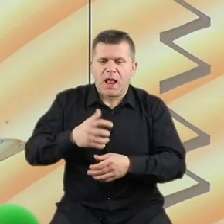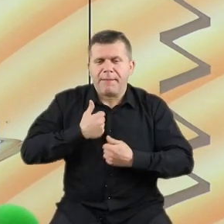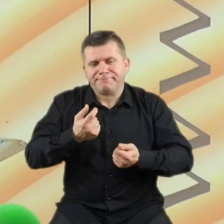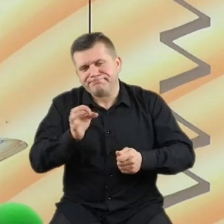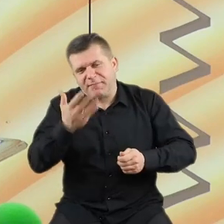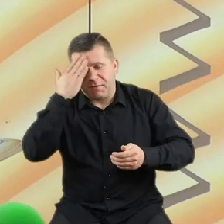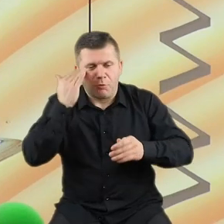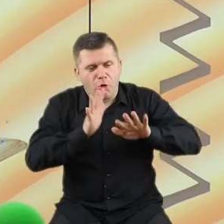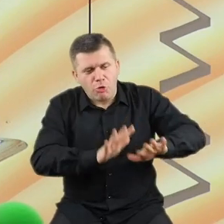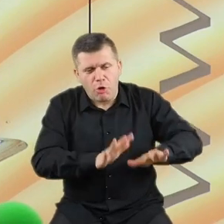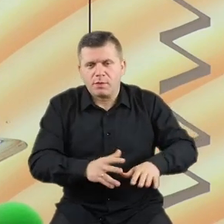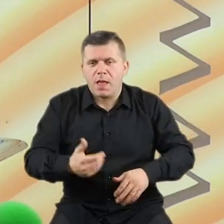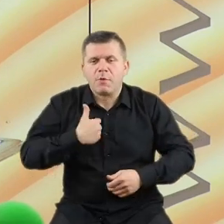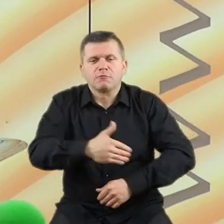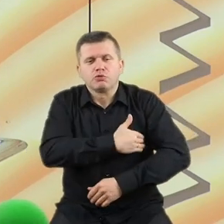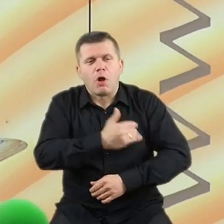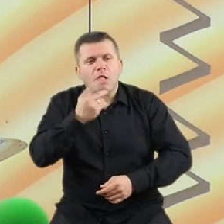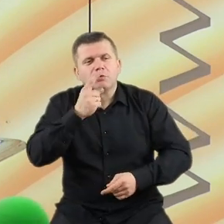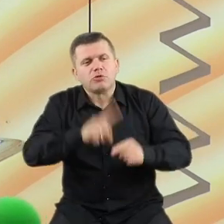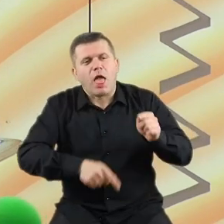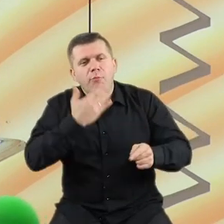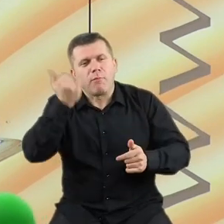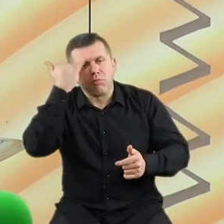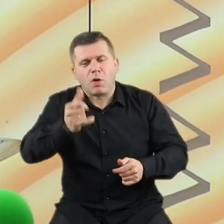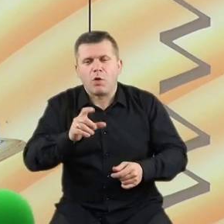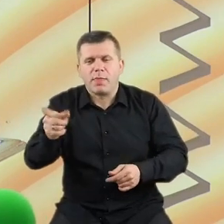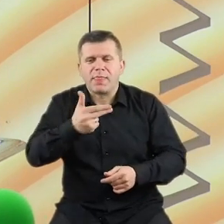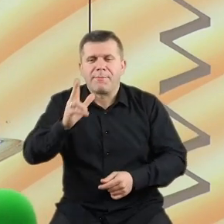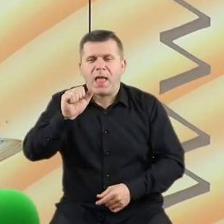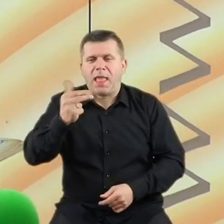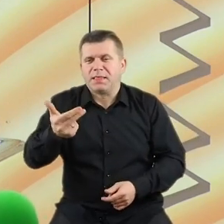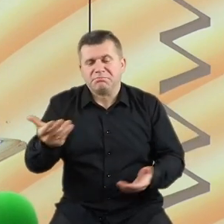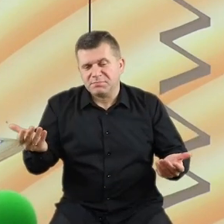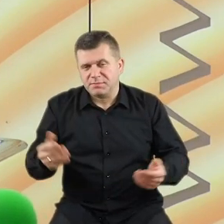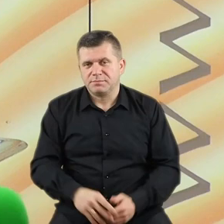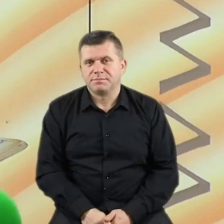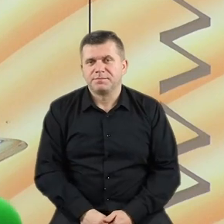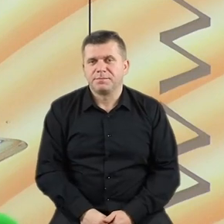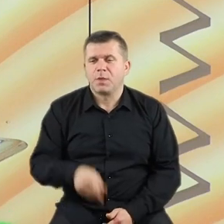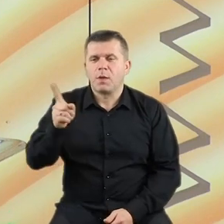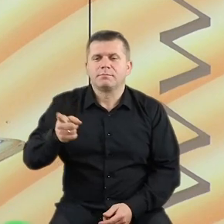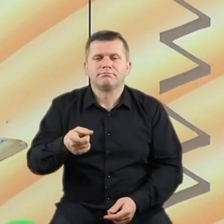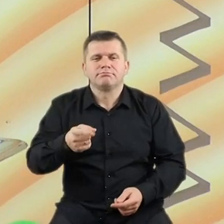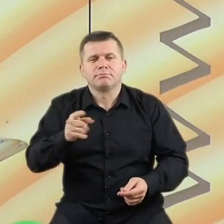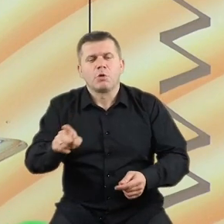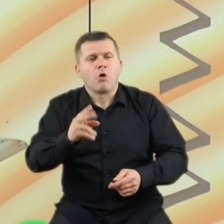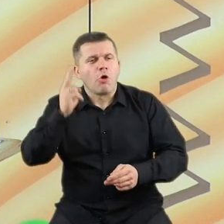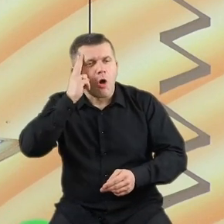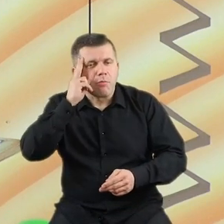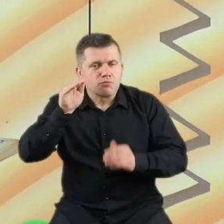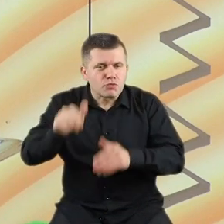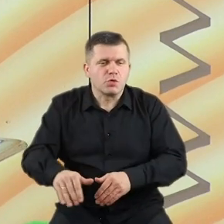mnie chronić jakoś przed tym, na przykład, żebym w szkole nie palnęła czegoś o Katyniu. No nie byli prokomunistyczni, nie